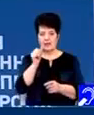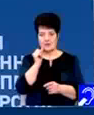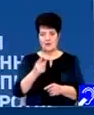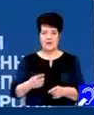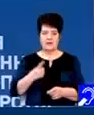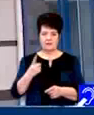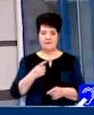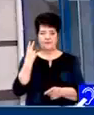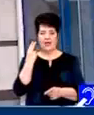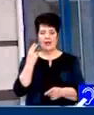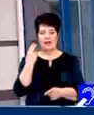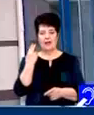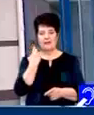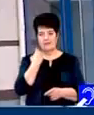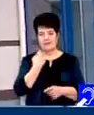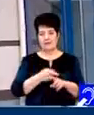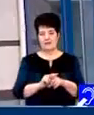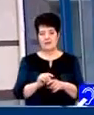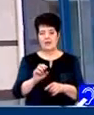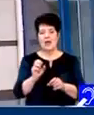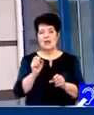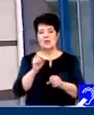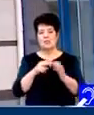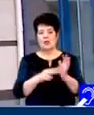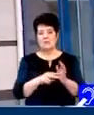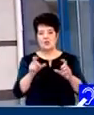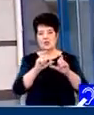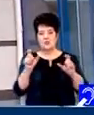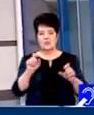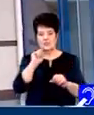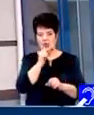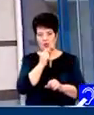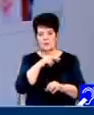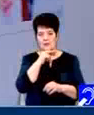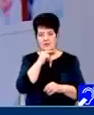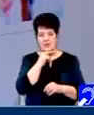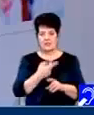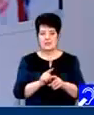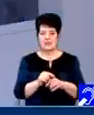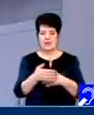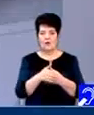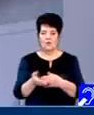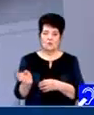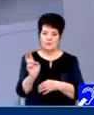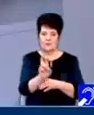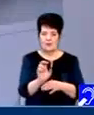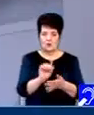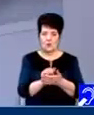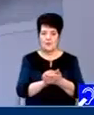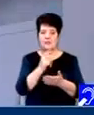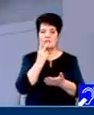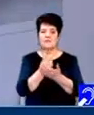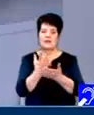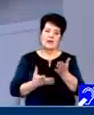inspectorii fiscali vor face verificări la 17 agenți economici care le-au atras atenția. Le vor bate la ușă și le vor scotoci prin documente să vadă